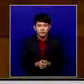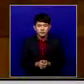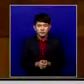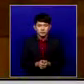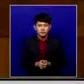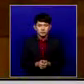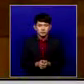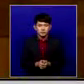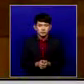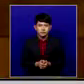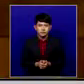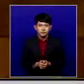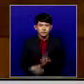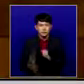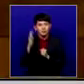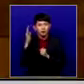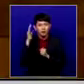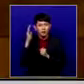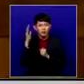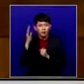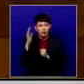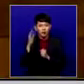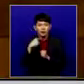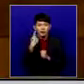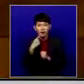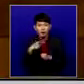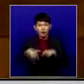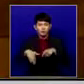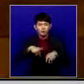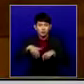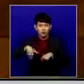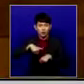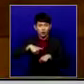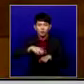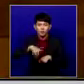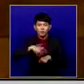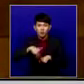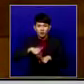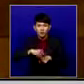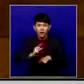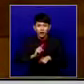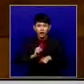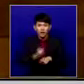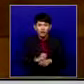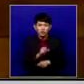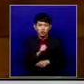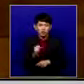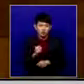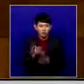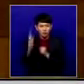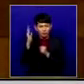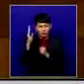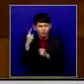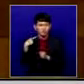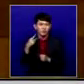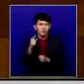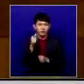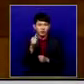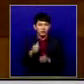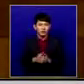ผมถือว่าคำอภิปรายของพี่น้องทุกท่านเนี่ยเป็นสิ่งที่มีประโยชน์แล้วก็ท่านสรัญวุฒิเนี่ยรู้จักกันมา